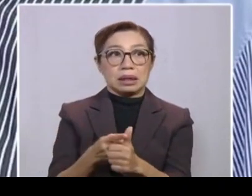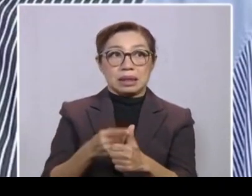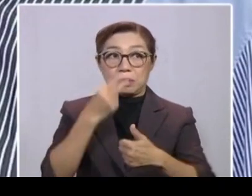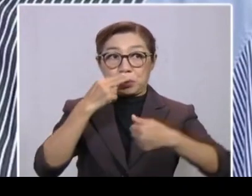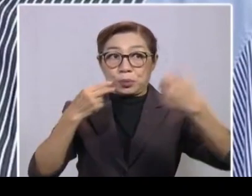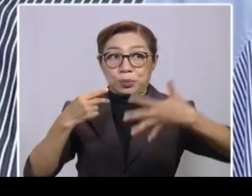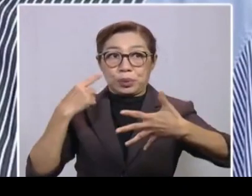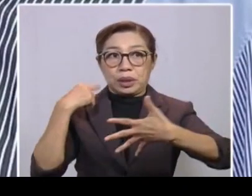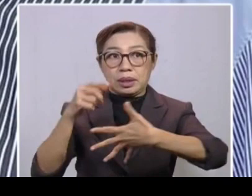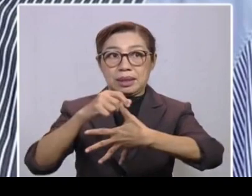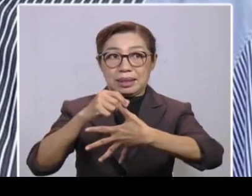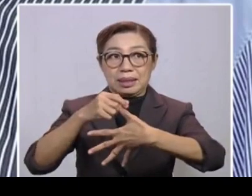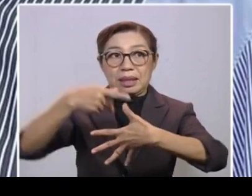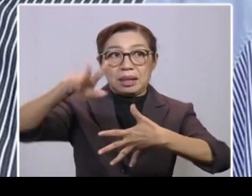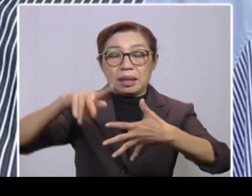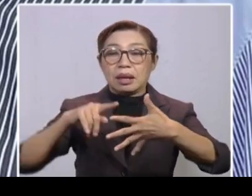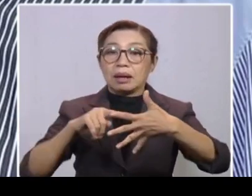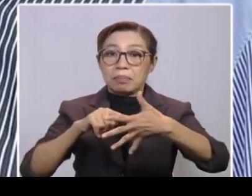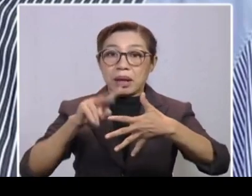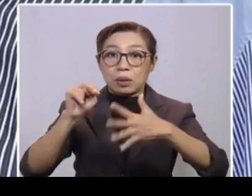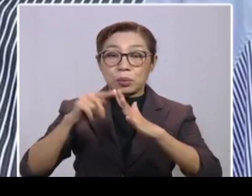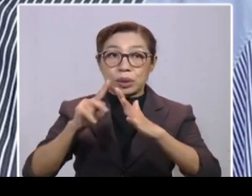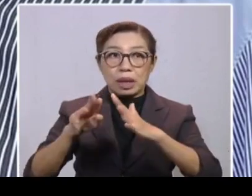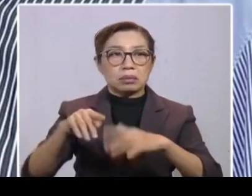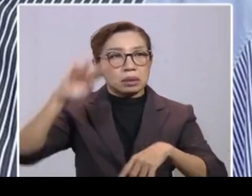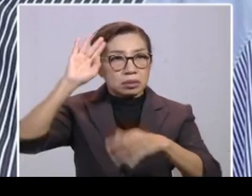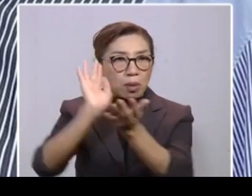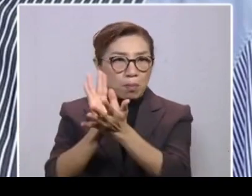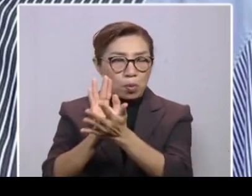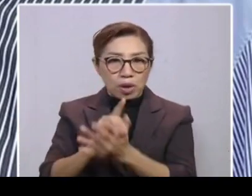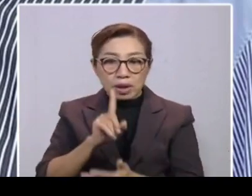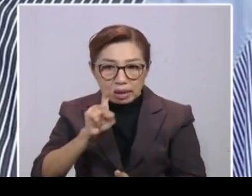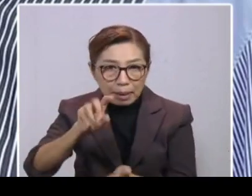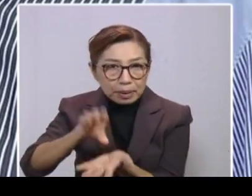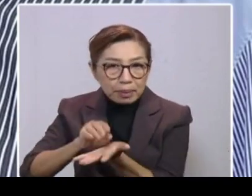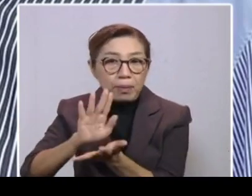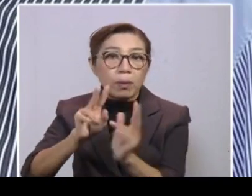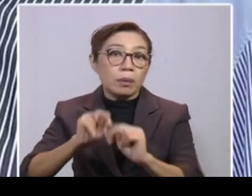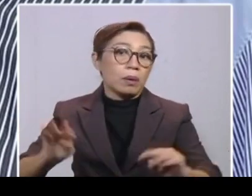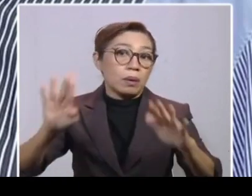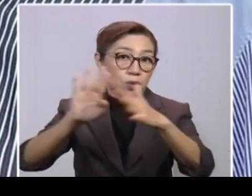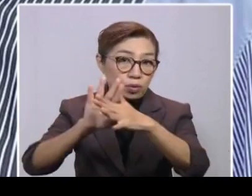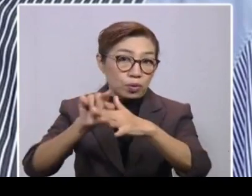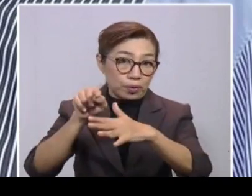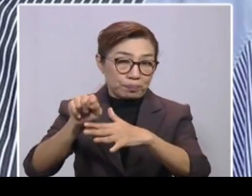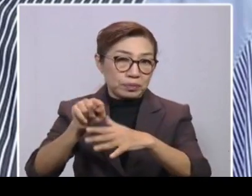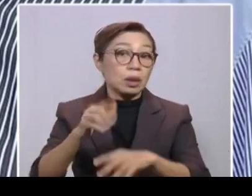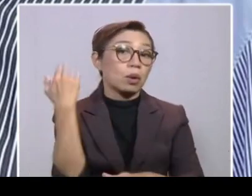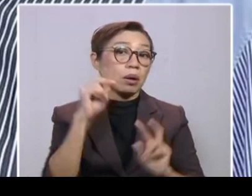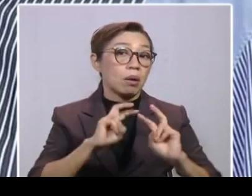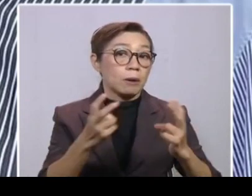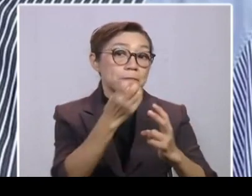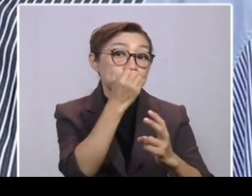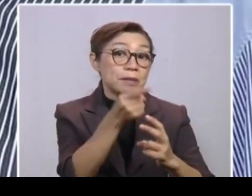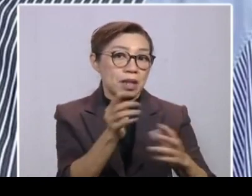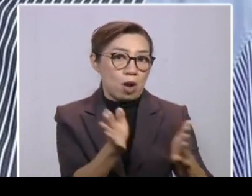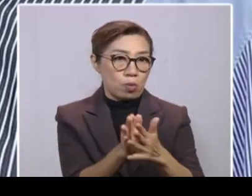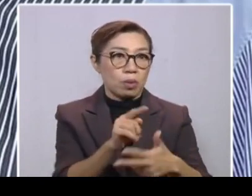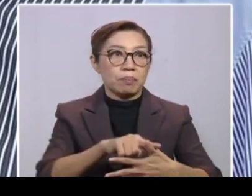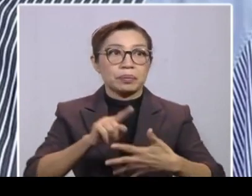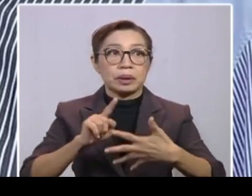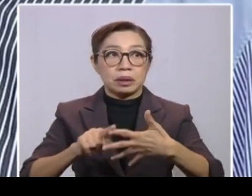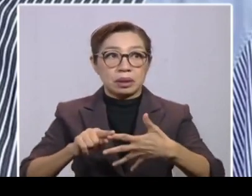ตรทเอกพานุรัตน์เหลืองสัจกุลนะครับเป็นผู้กำกับสืบสวนสอบสวนของภูธรจังหวัดนครปฐมที่อยู่ในงานเลี้ยงมีพันตรวจเอก